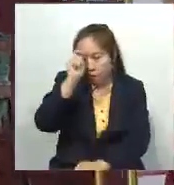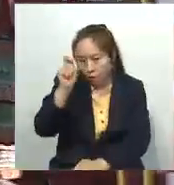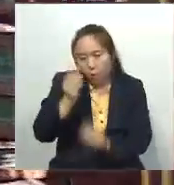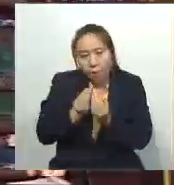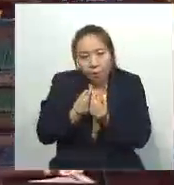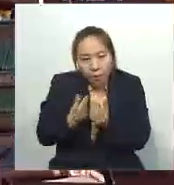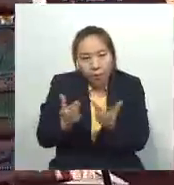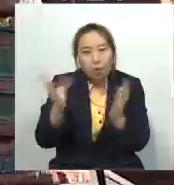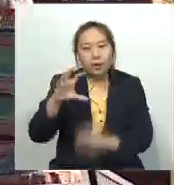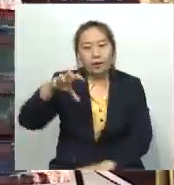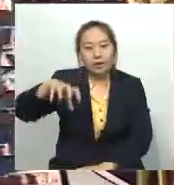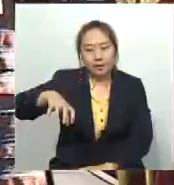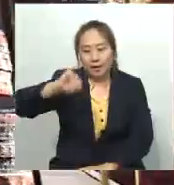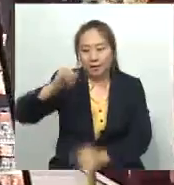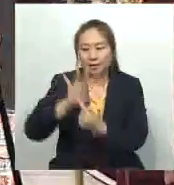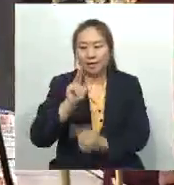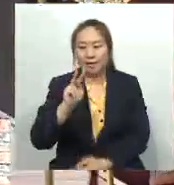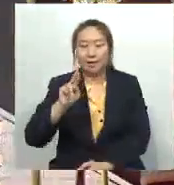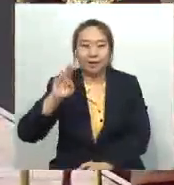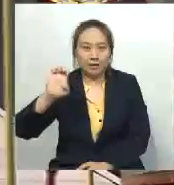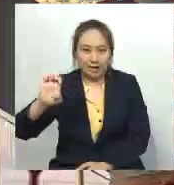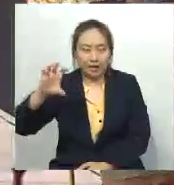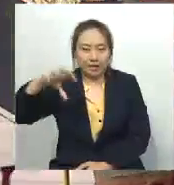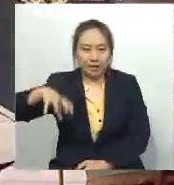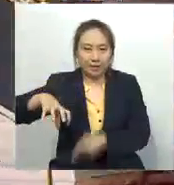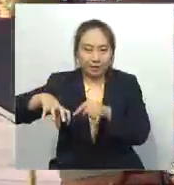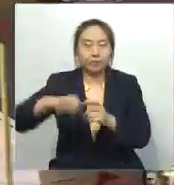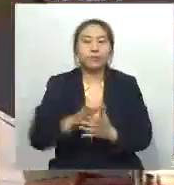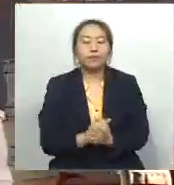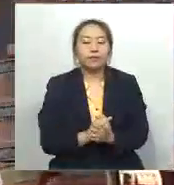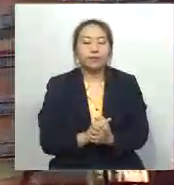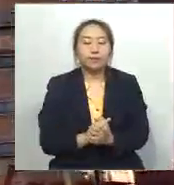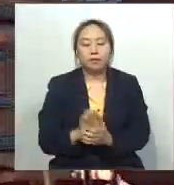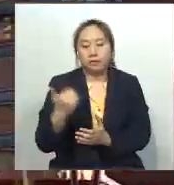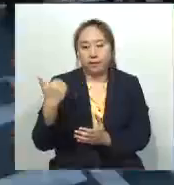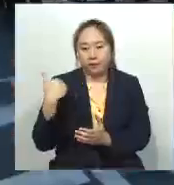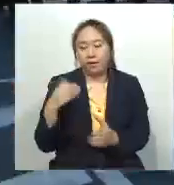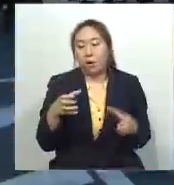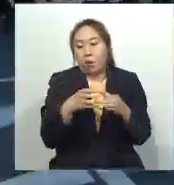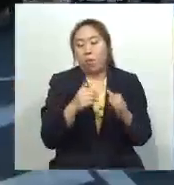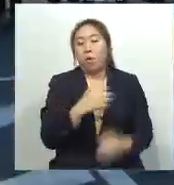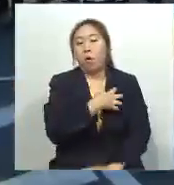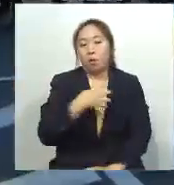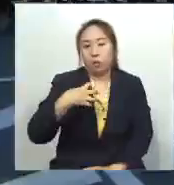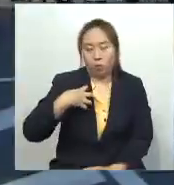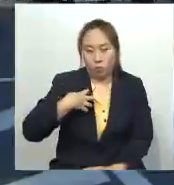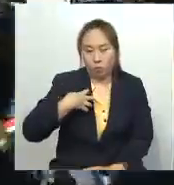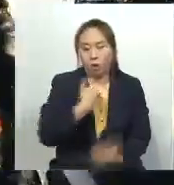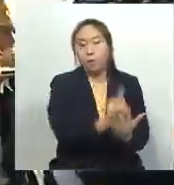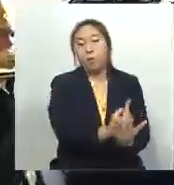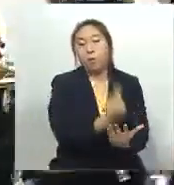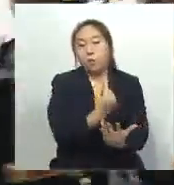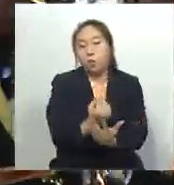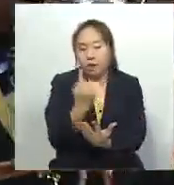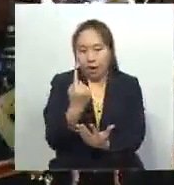คลณพระที่นั่งจักรีมหาปราสาทในพระบรมมหาราชวังโดยคณบดีคณะทูตจะเป็นผู้แทนคณะทูตานุ